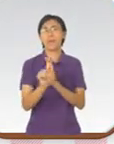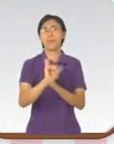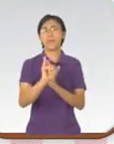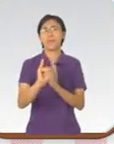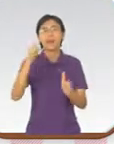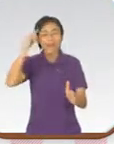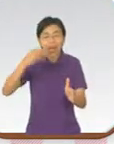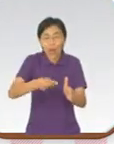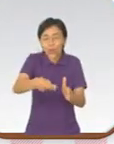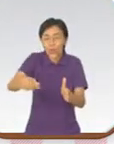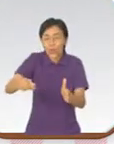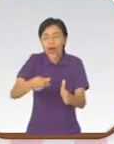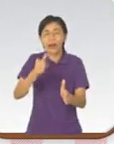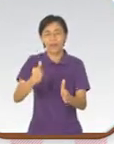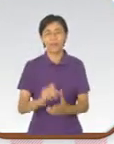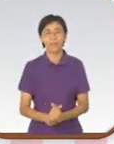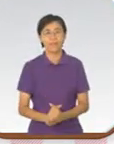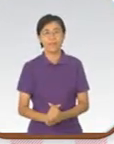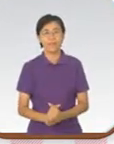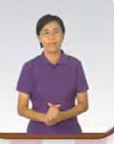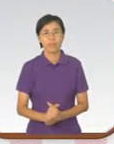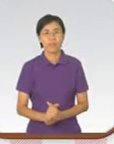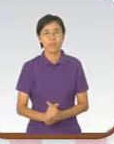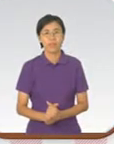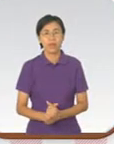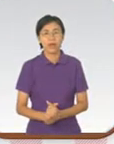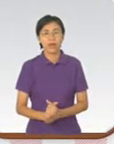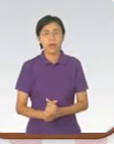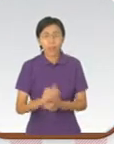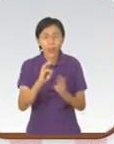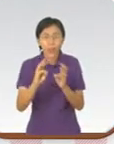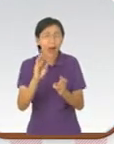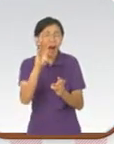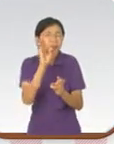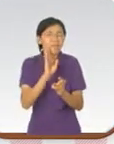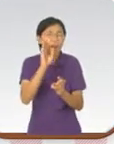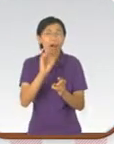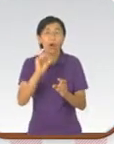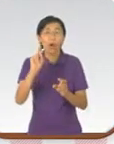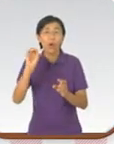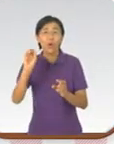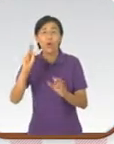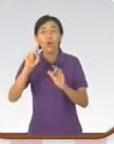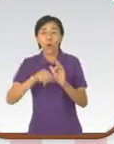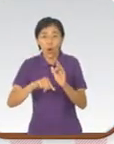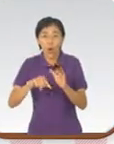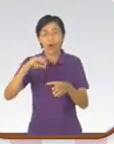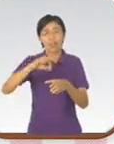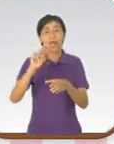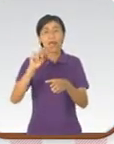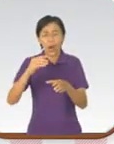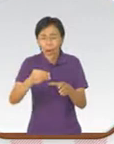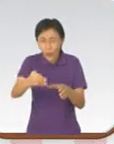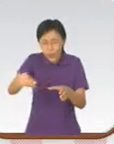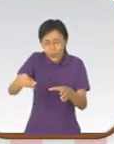นะคะหรือเทคนิคที่ใช้โรยโกโก้โรยผงโกโก้โรยผงชาเขียวพวกนี้ก็ช่วยได้หรือเทคนิคที่บ